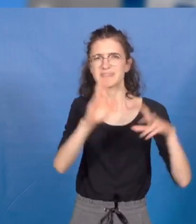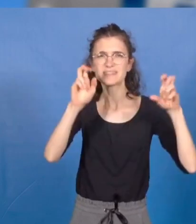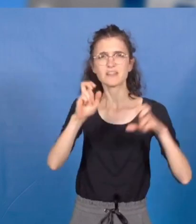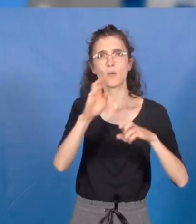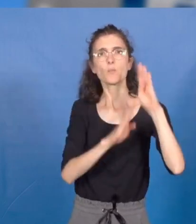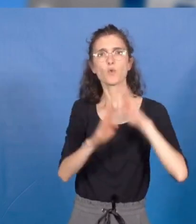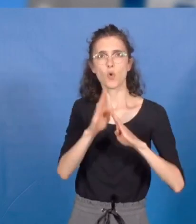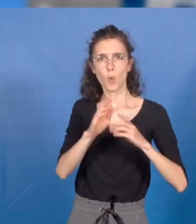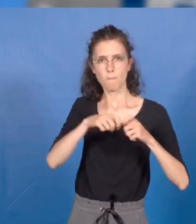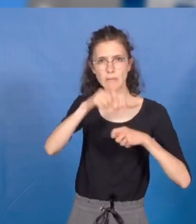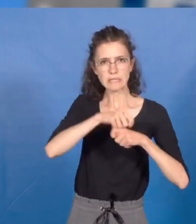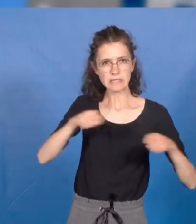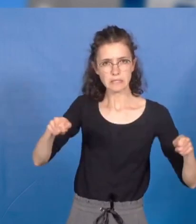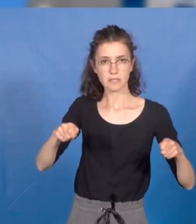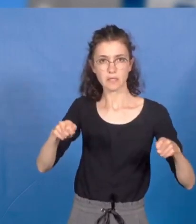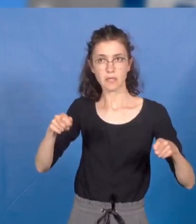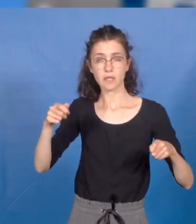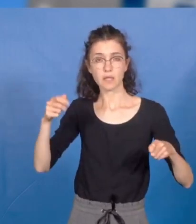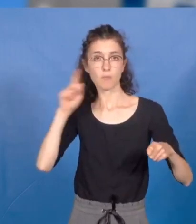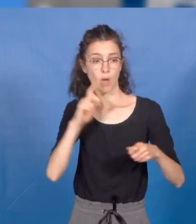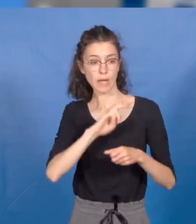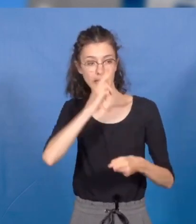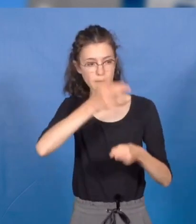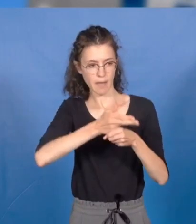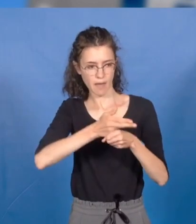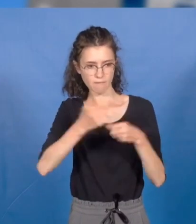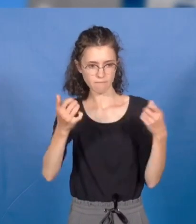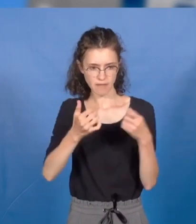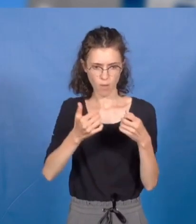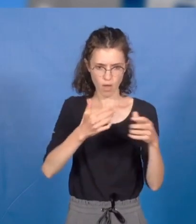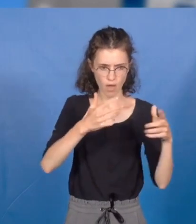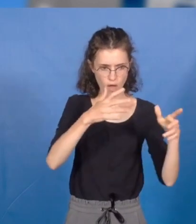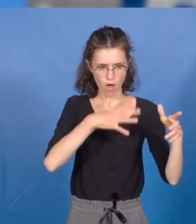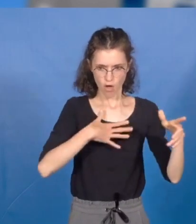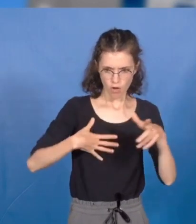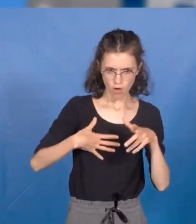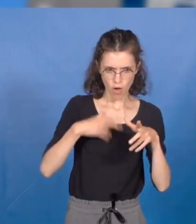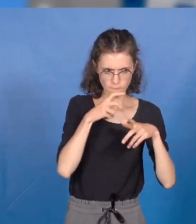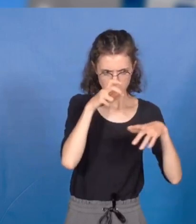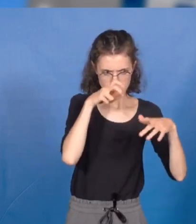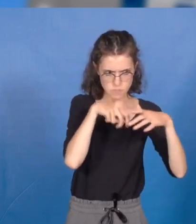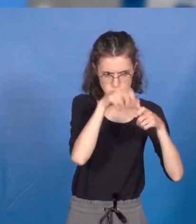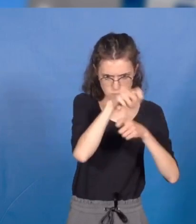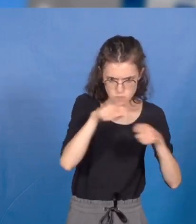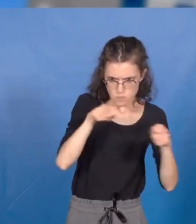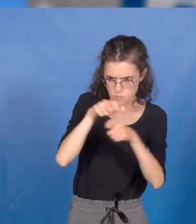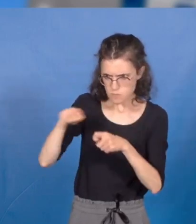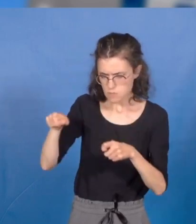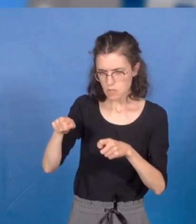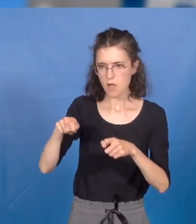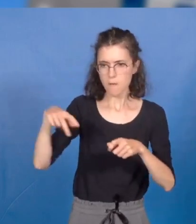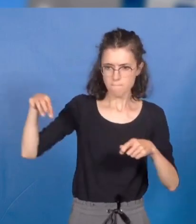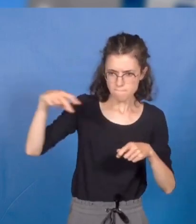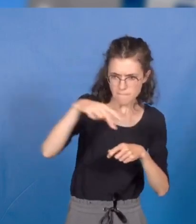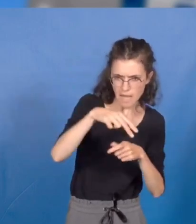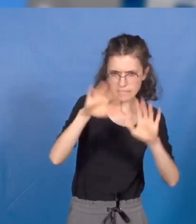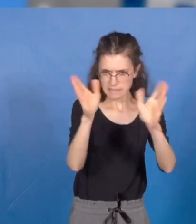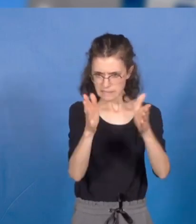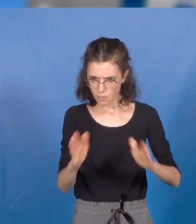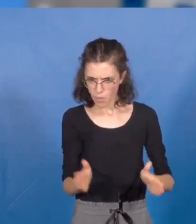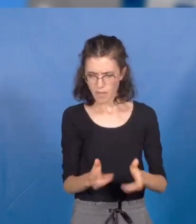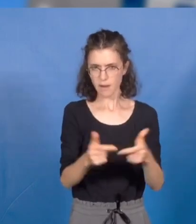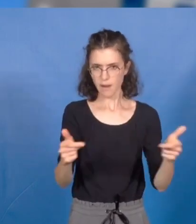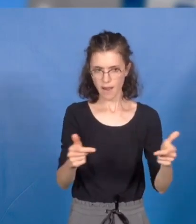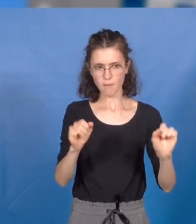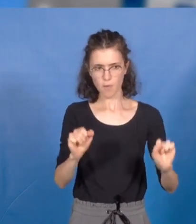classe en permanence les corps, les attributs physiques, les gestes, les silhouettes, les démarches qui sont des données biométriques, et elle permet de classer les